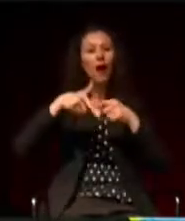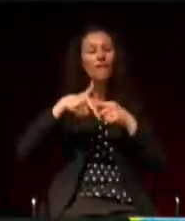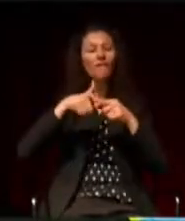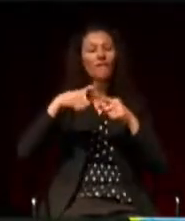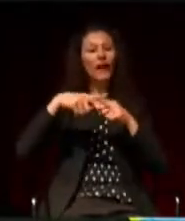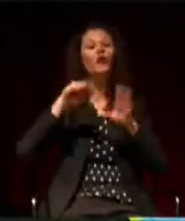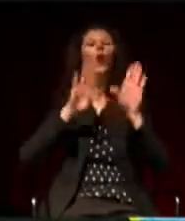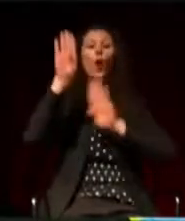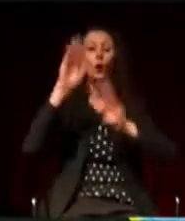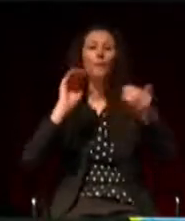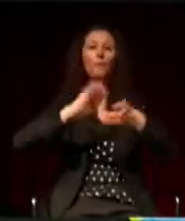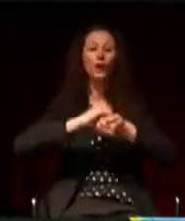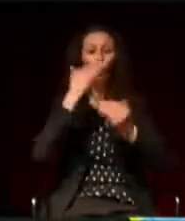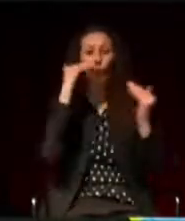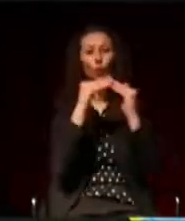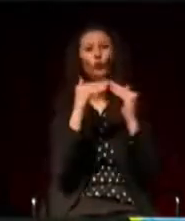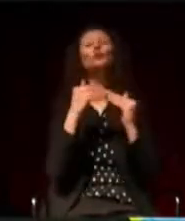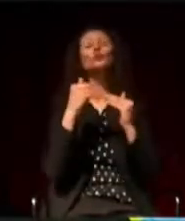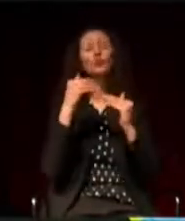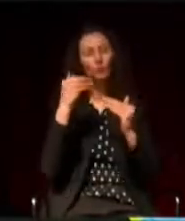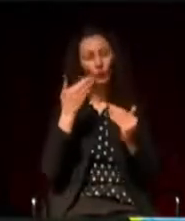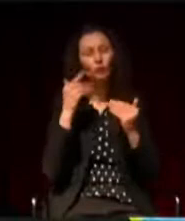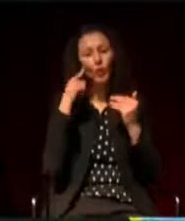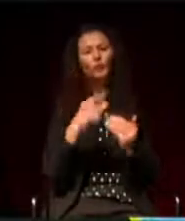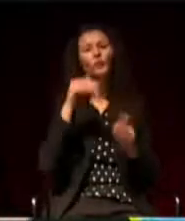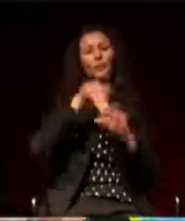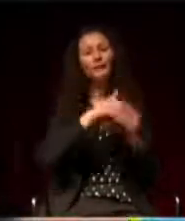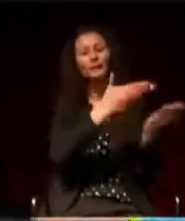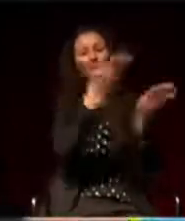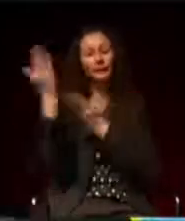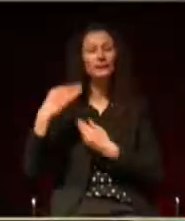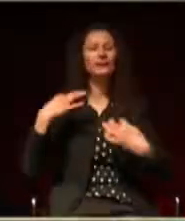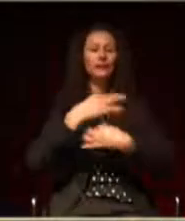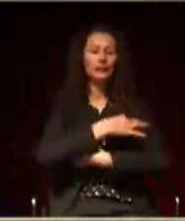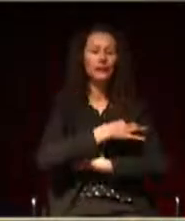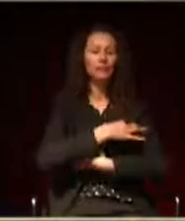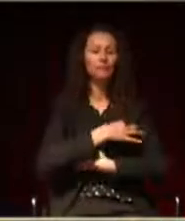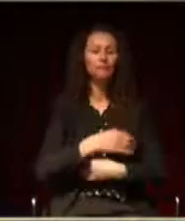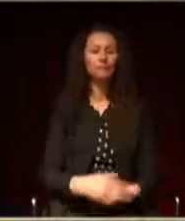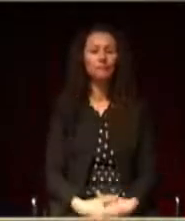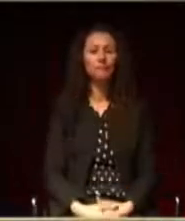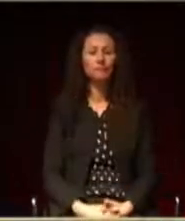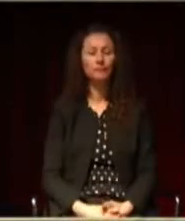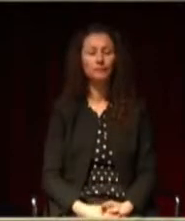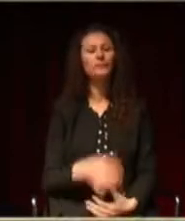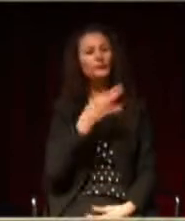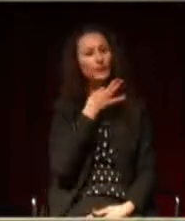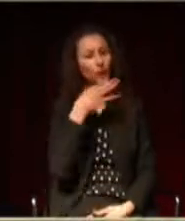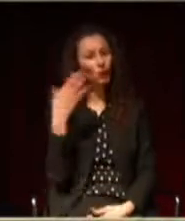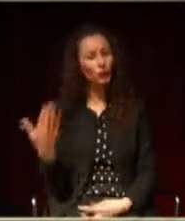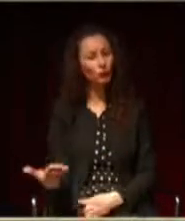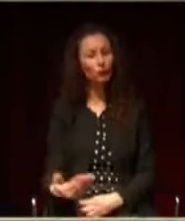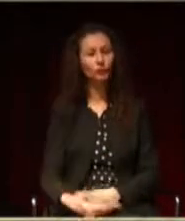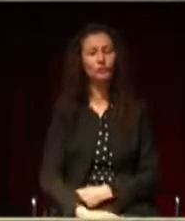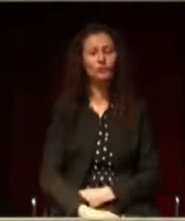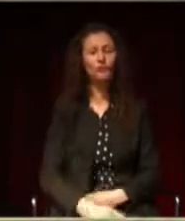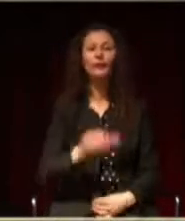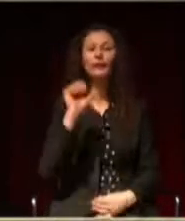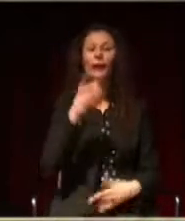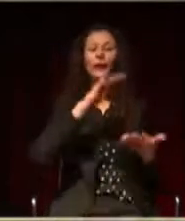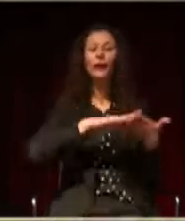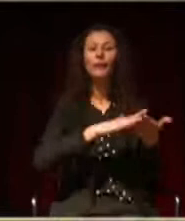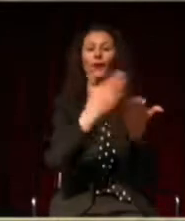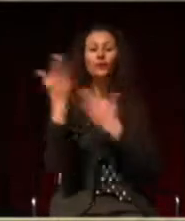Komisyonlarınca oy birliğiyle uygun bulunmuştur. Sayın Meclisimizin onaylarına sunulur. Evet. Teşekkür ediyoruz.